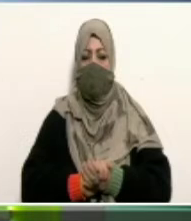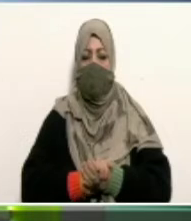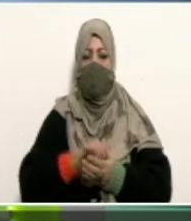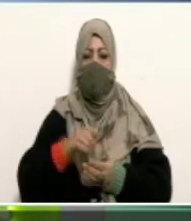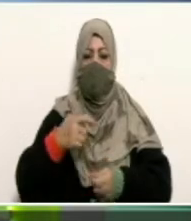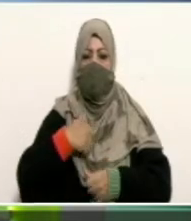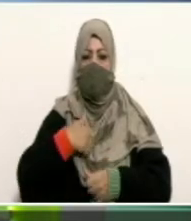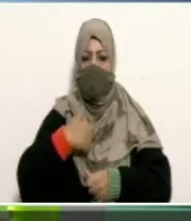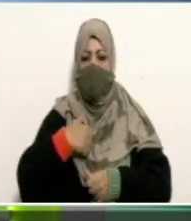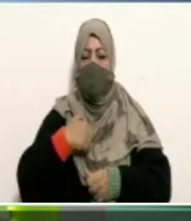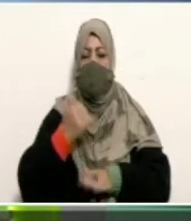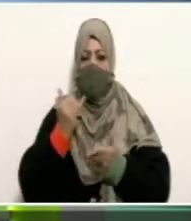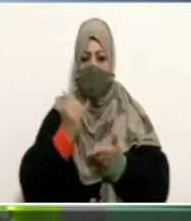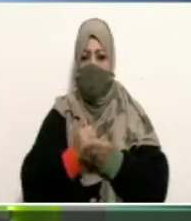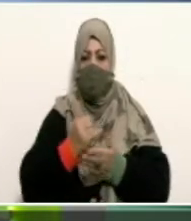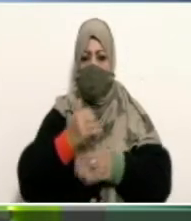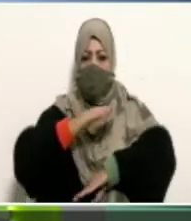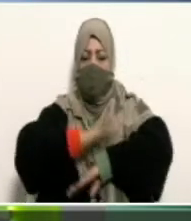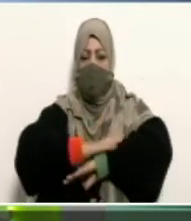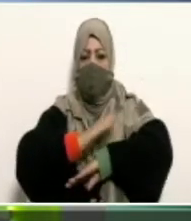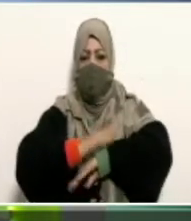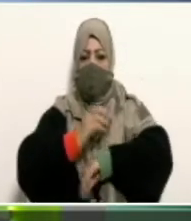انت الزوج يعني؟